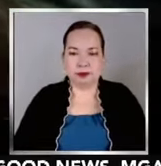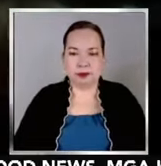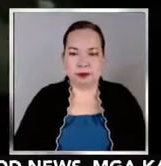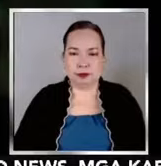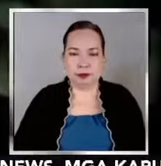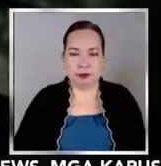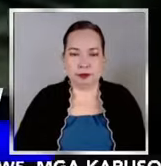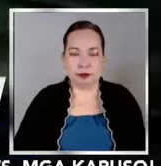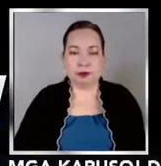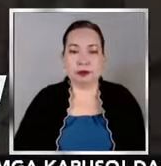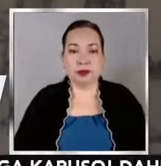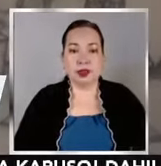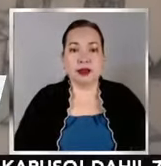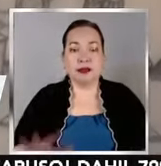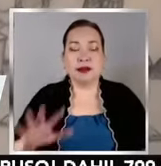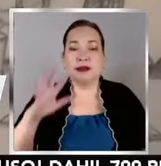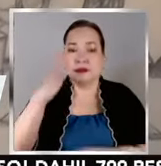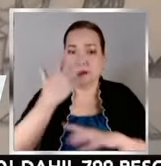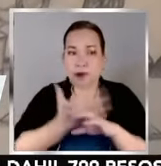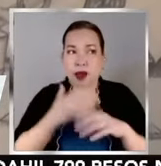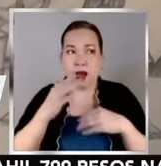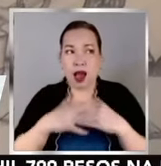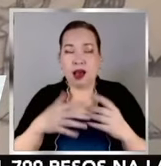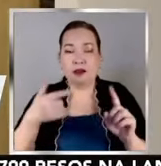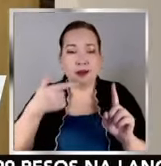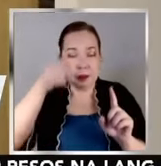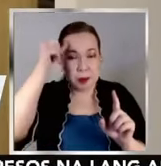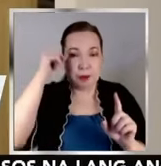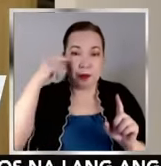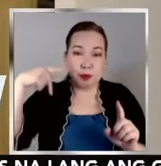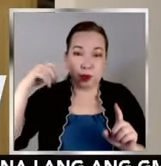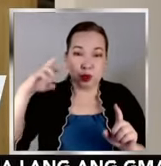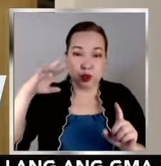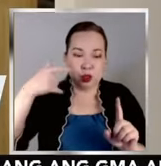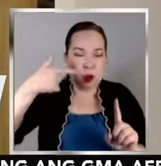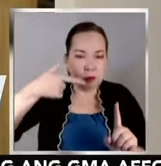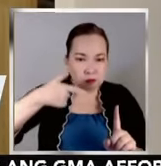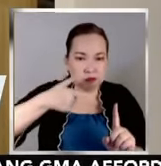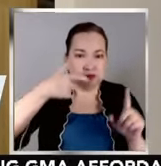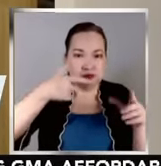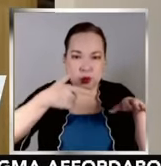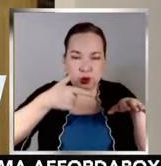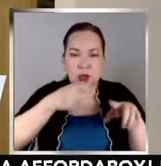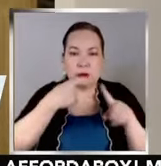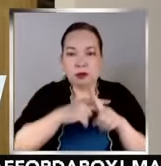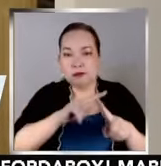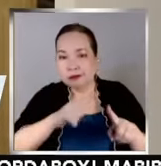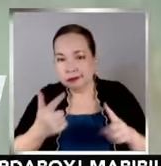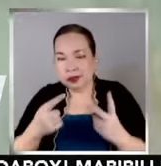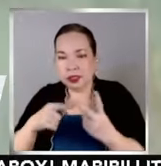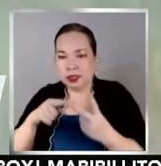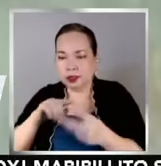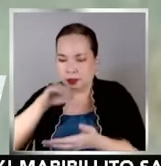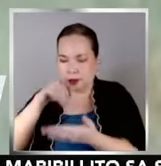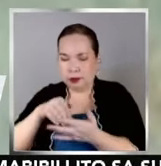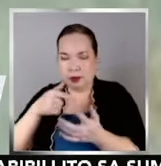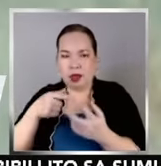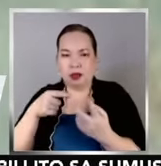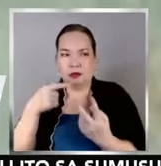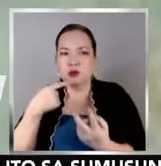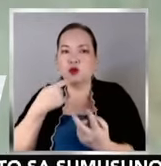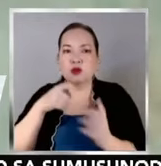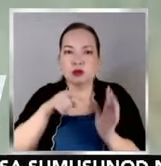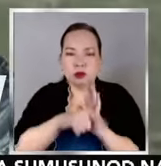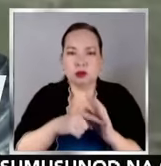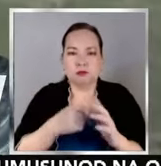Limang buwan matapos patayin ang broadcaster na si Percy Lapid at ang umano'y middleman na si Cristito Villamor Palanya, pinakakasuhan na